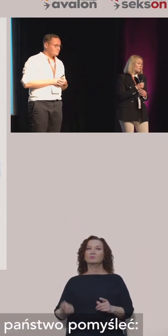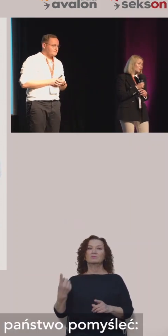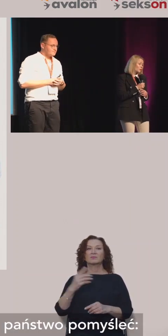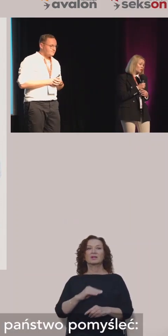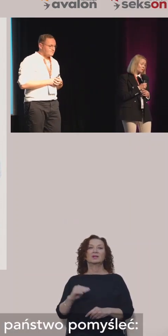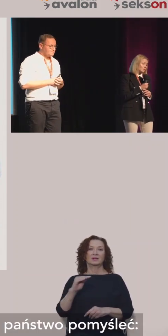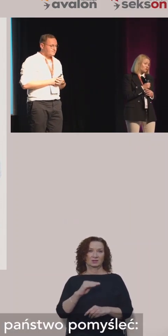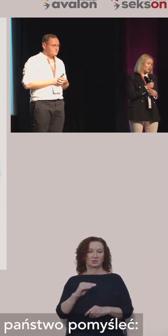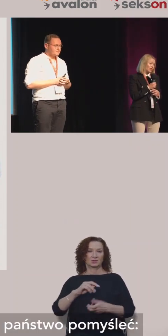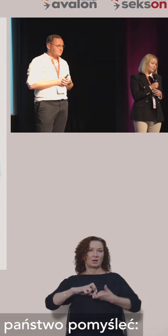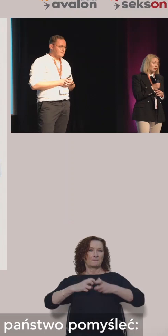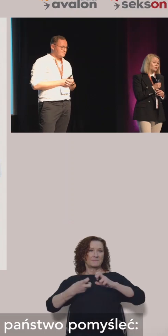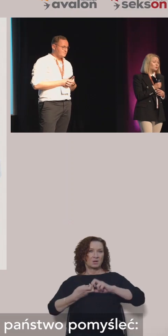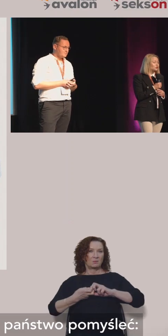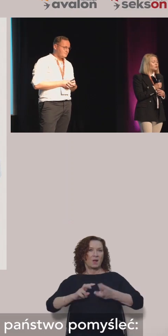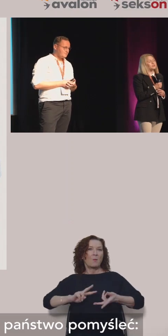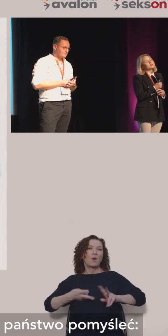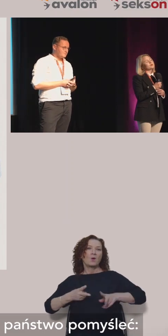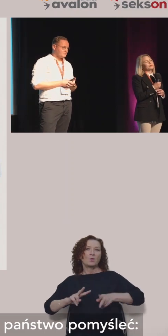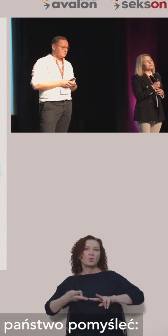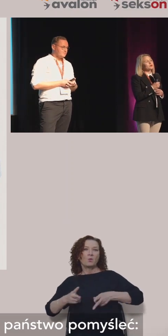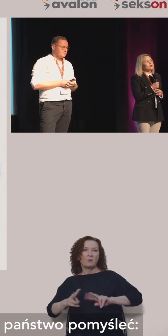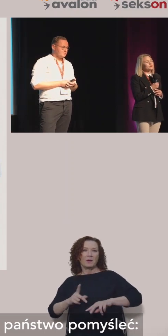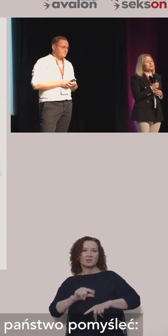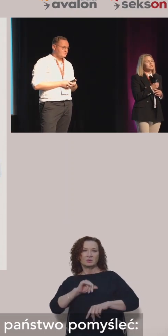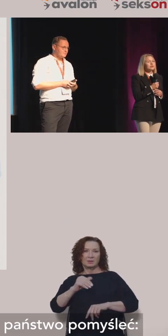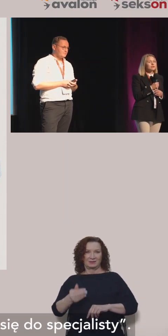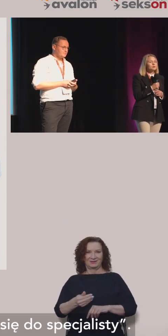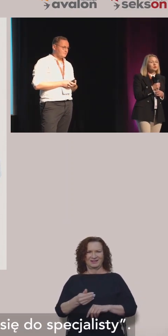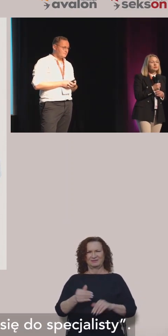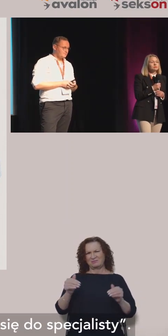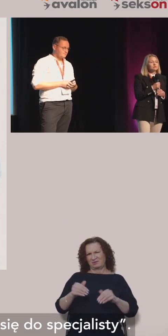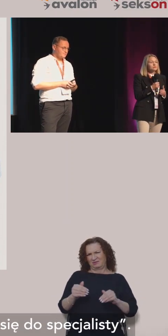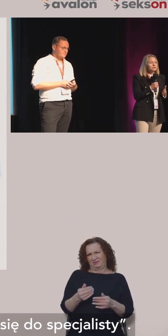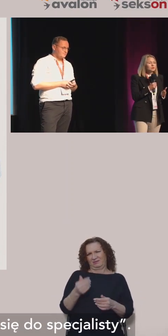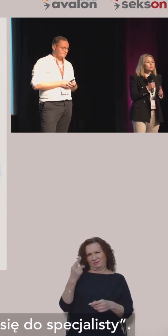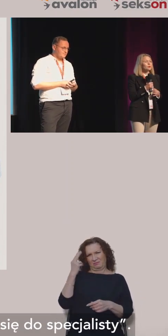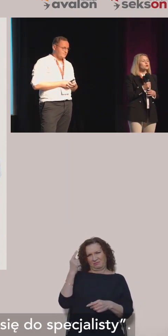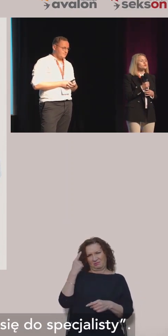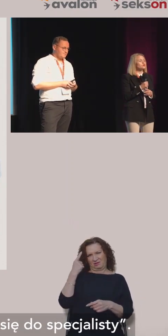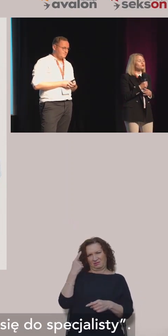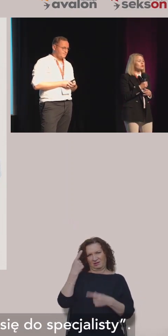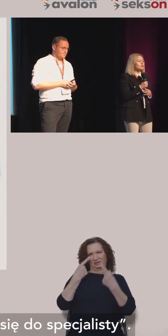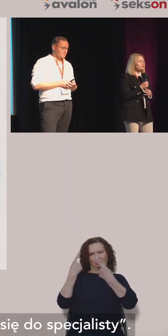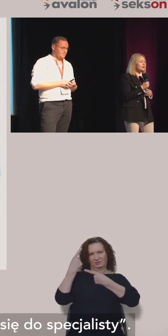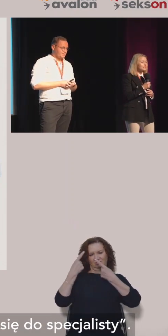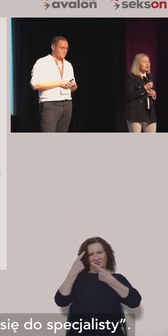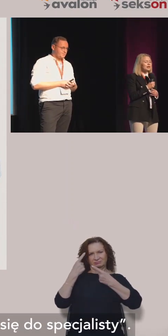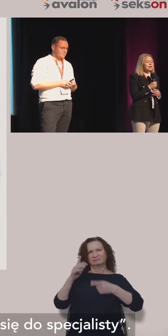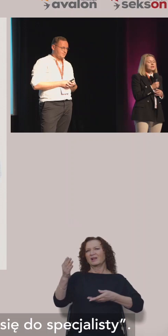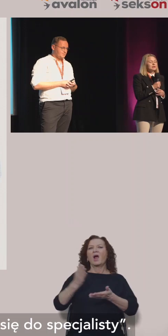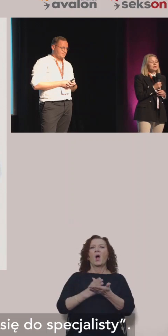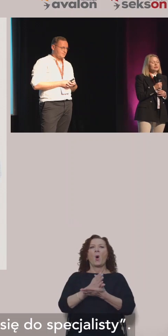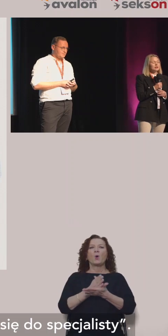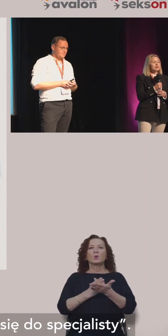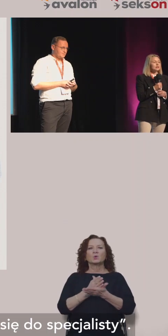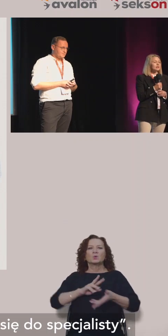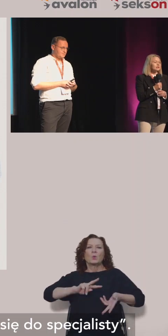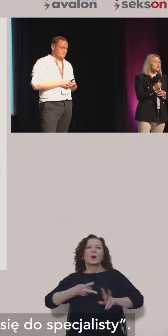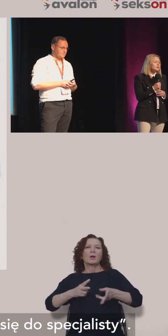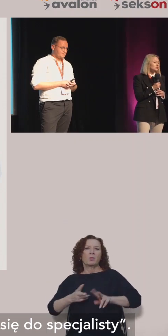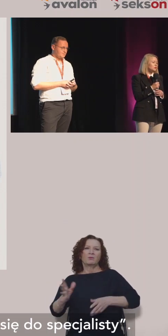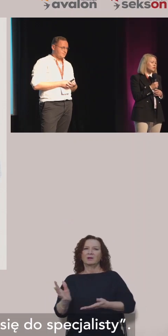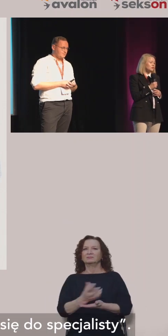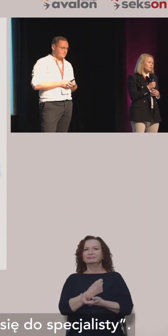Dodatkowo mamy problem z tłumaczami, no bo moglibyście sobie Państwo pomyśleć, no jaki problem, weźmy po prostu usługę tłumacza